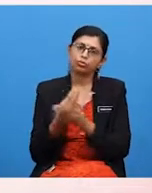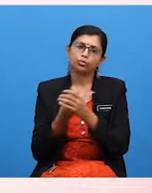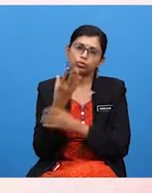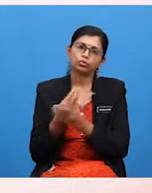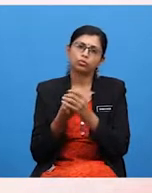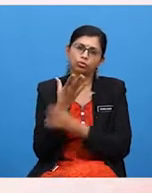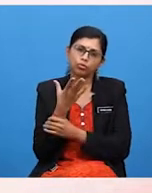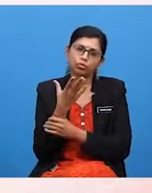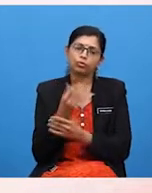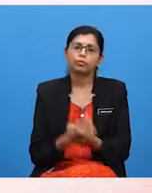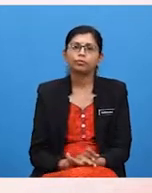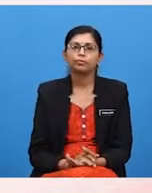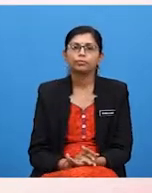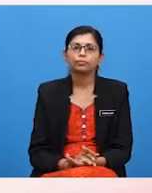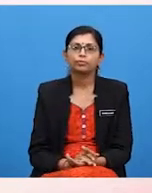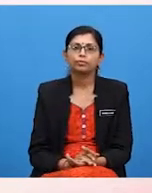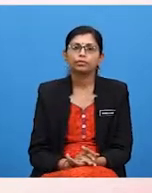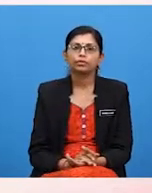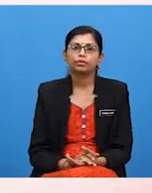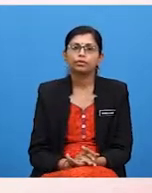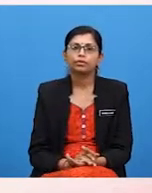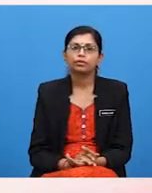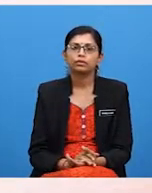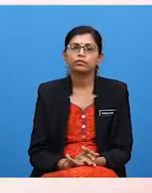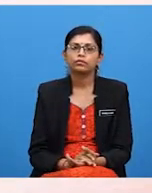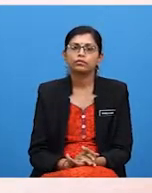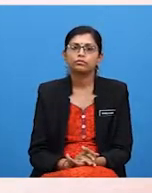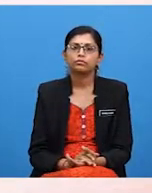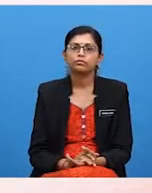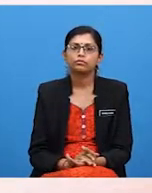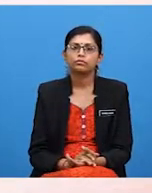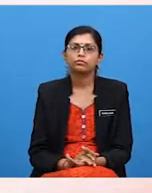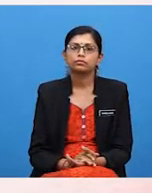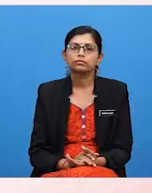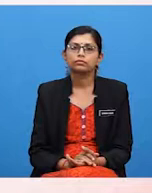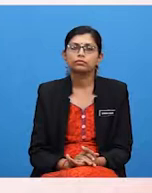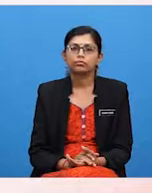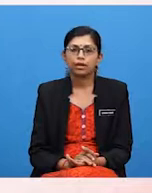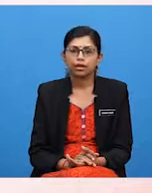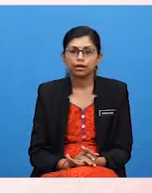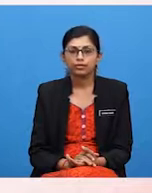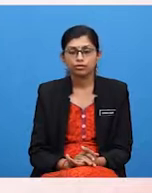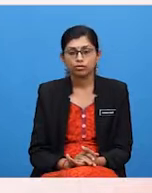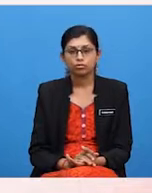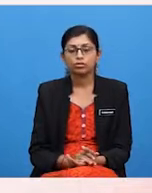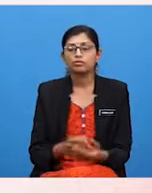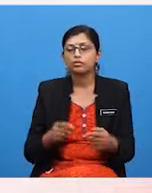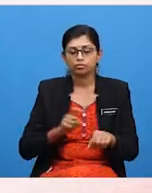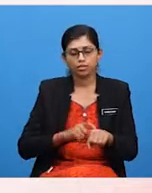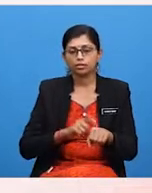mengalami pertumbuhan sekunder hanya berlaku semasa tumbuhan hidup.